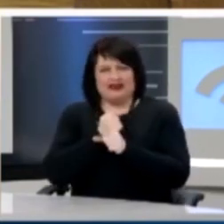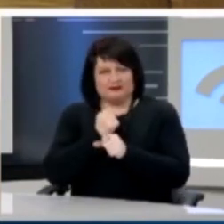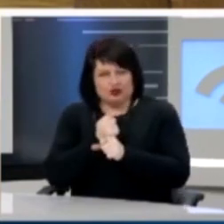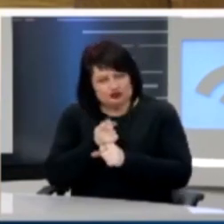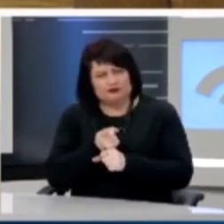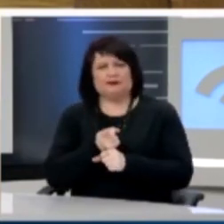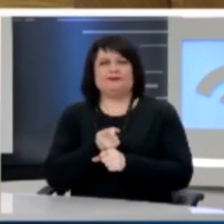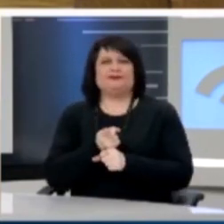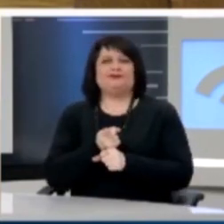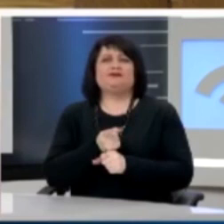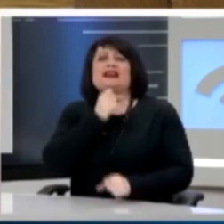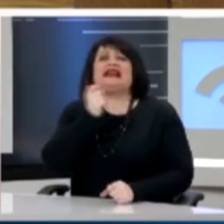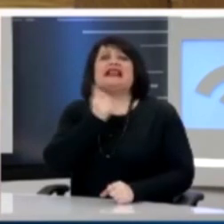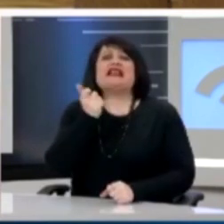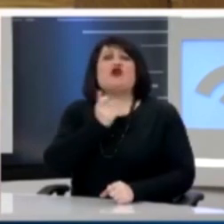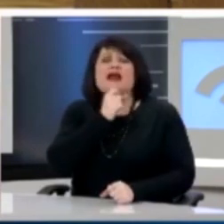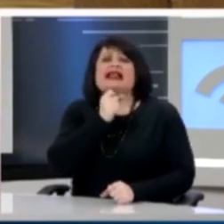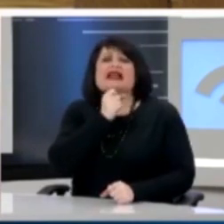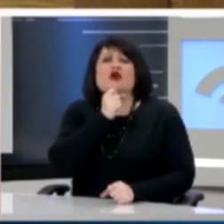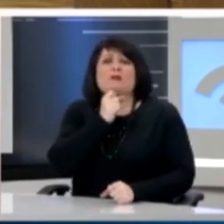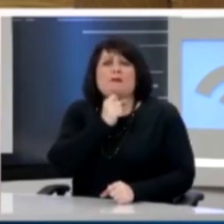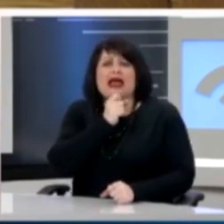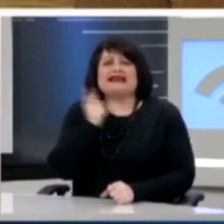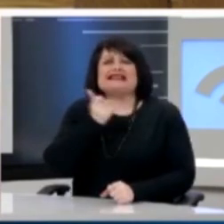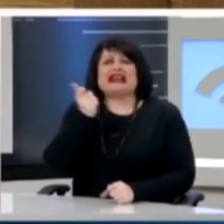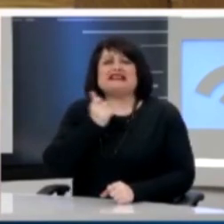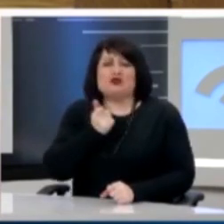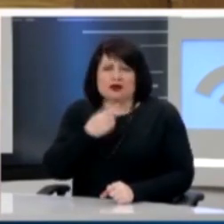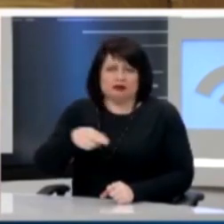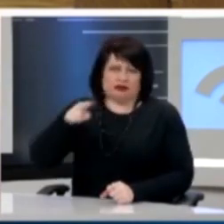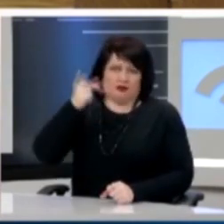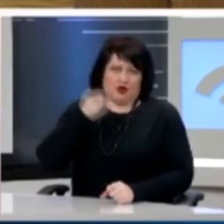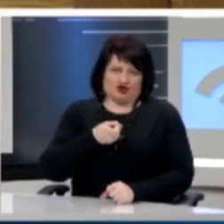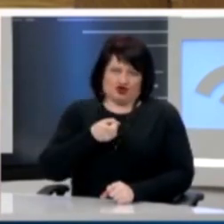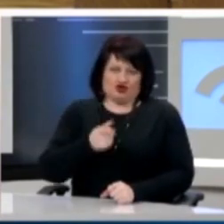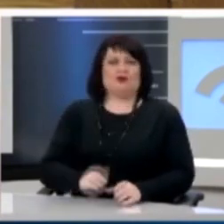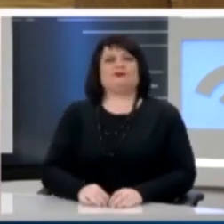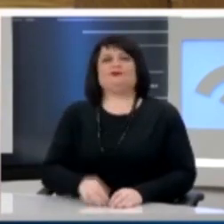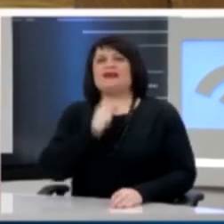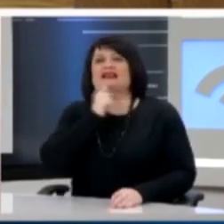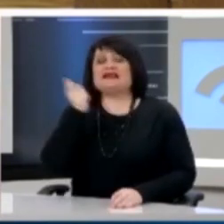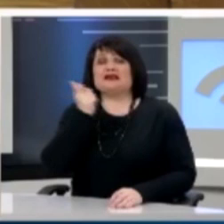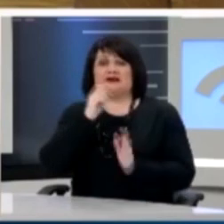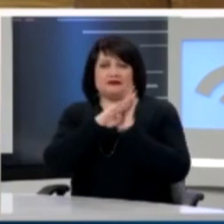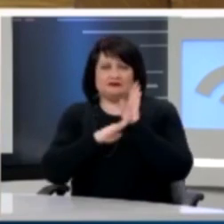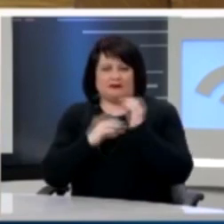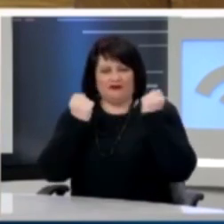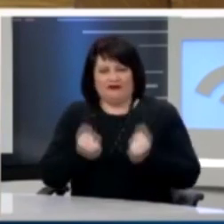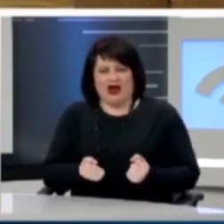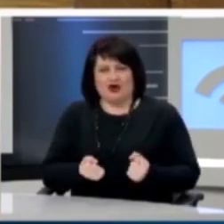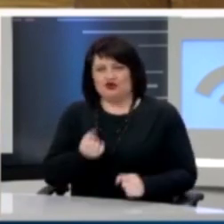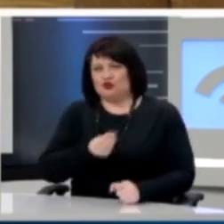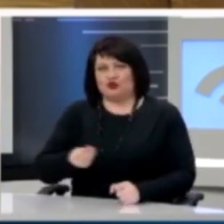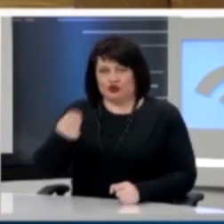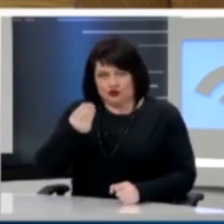η αναλογική αύξηση των ηλικιωμένων και κατ' επέκταση των συνταξιούχων. Το σύστημα συντάξεων θα επιβαρυνθεί